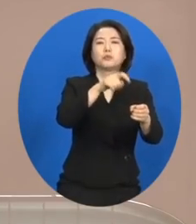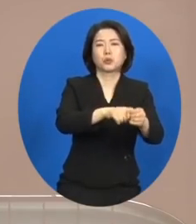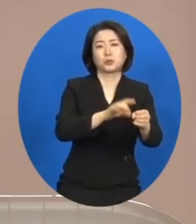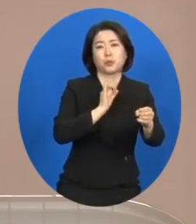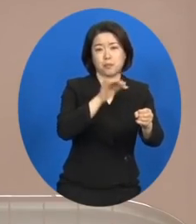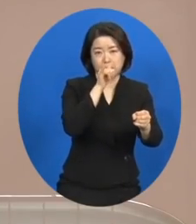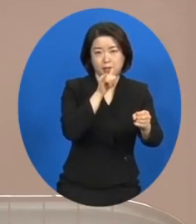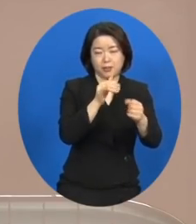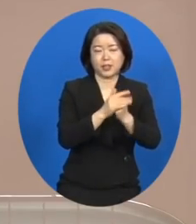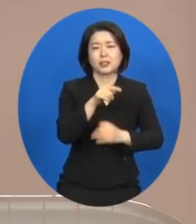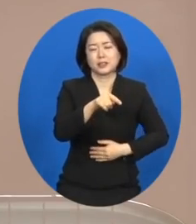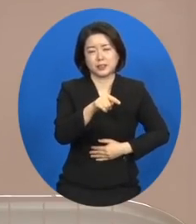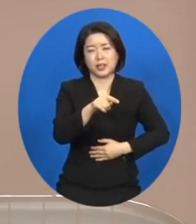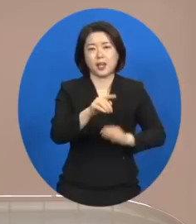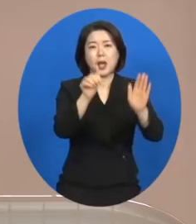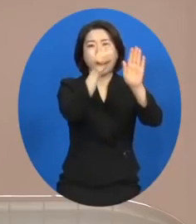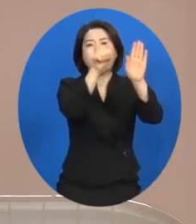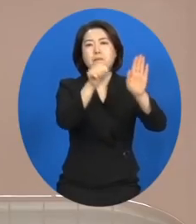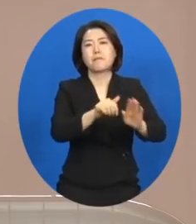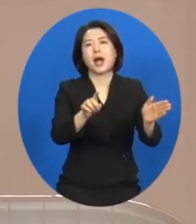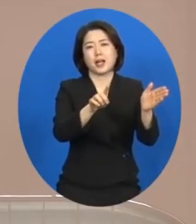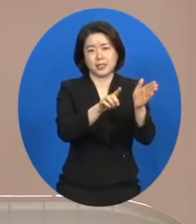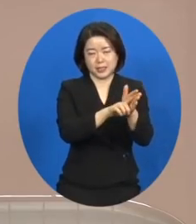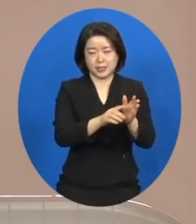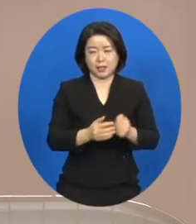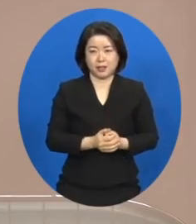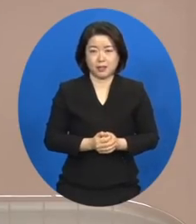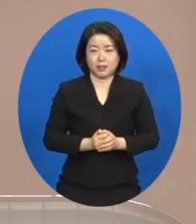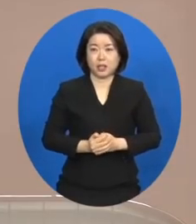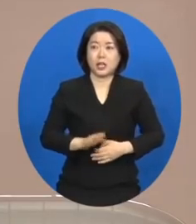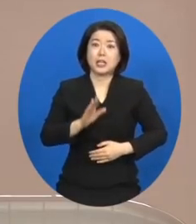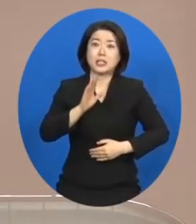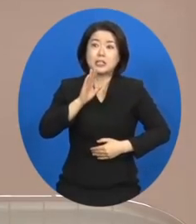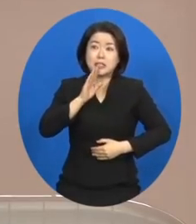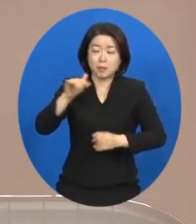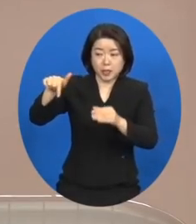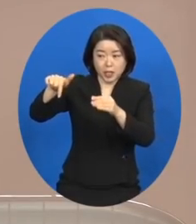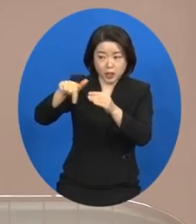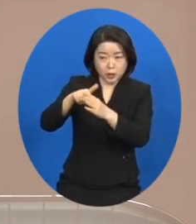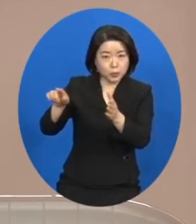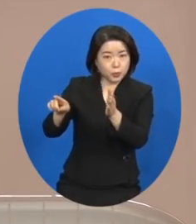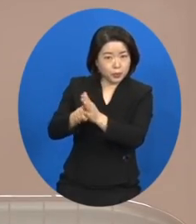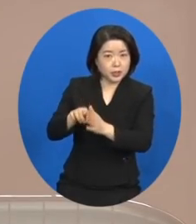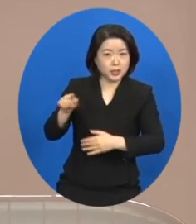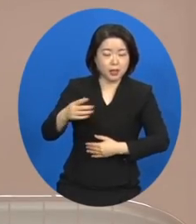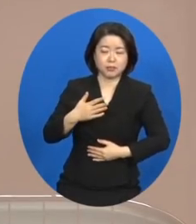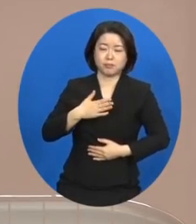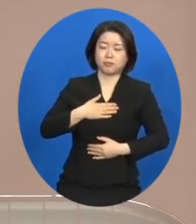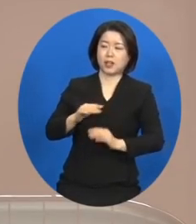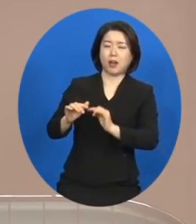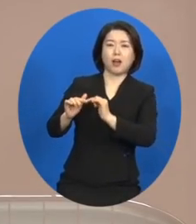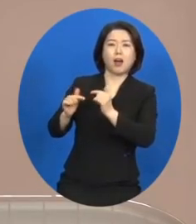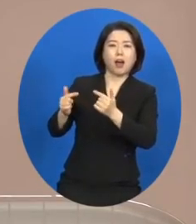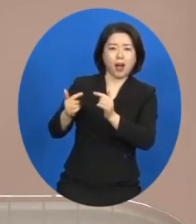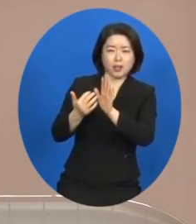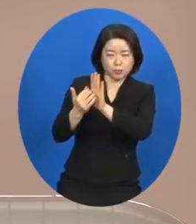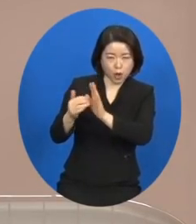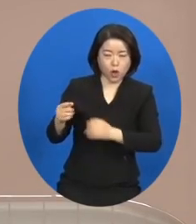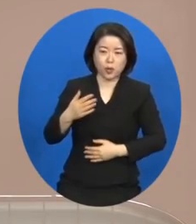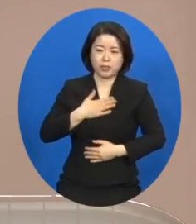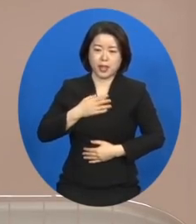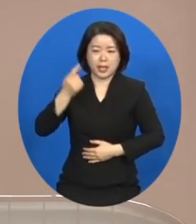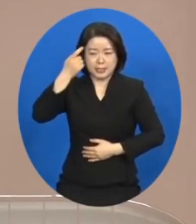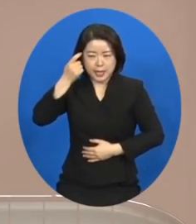바로 바알 신앙이었습니다. 그러나 참된 기독교 신앙은 바로 자신을 부인하고 자신의 뜻을